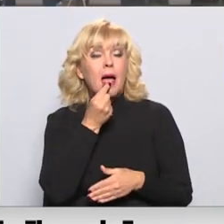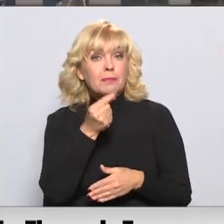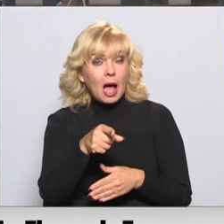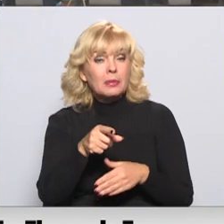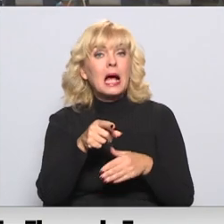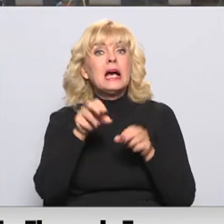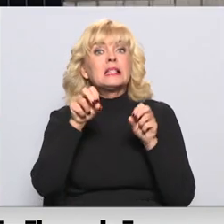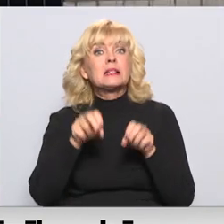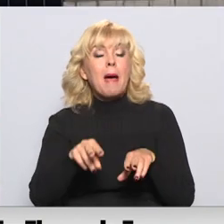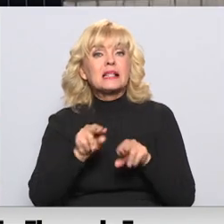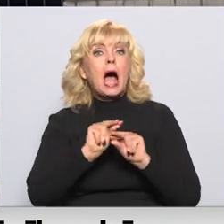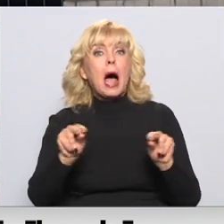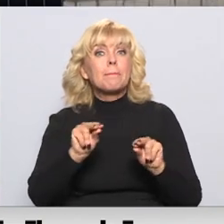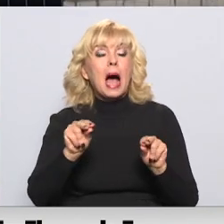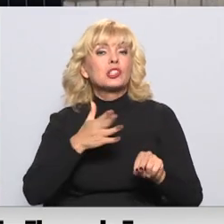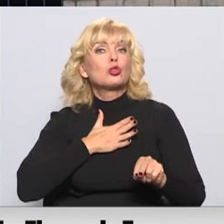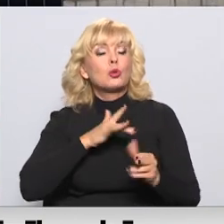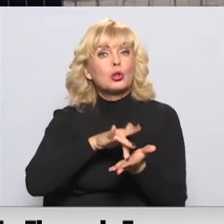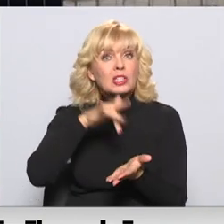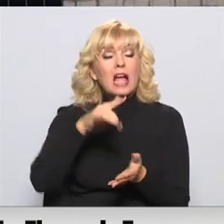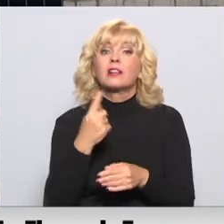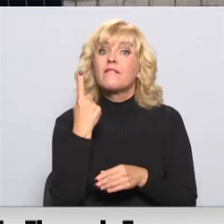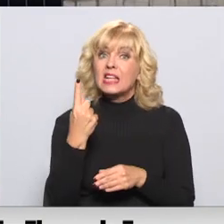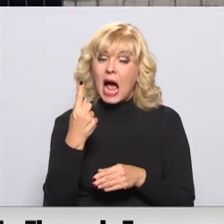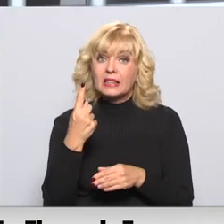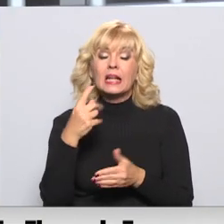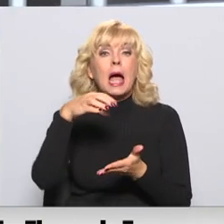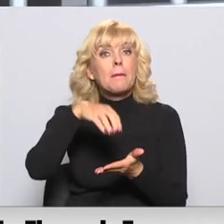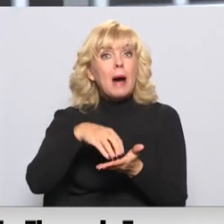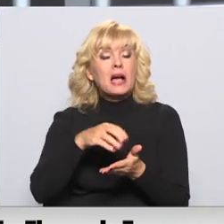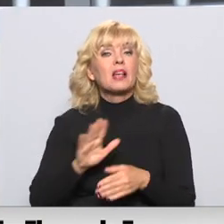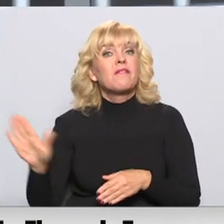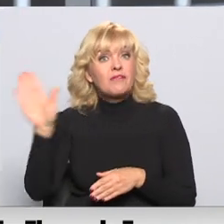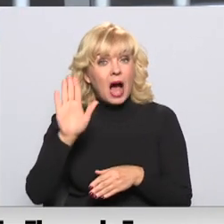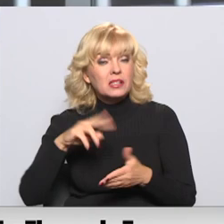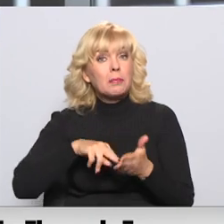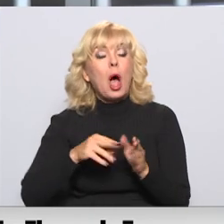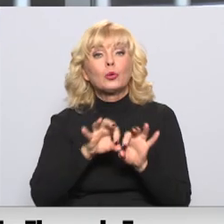dienesta apmācību centrs pagaidām būs vienīgā šāda tipa bāze valstī, plānots, ka tas